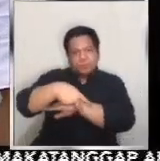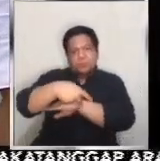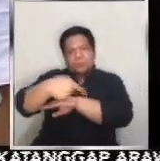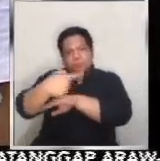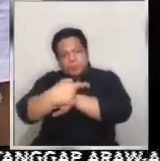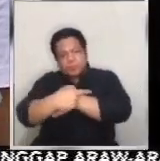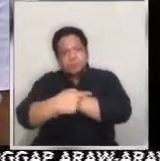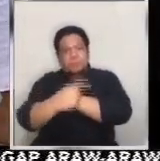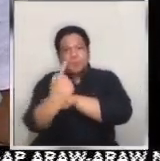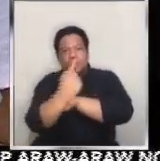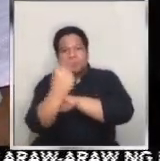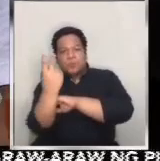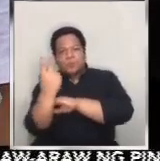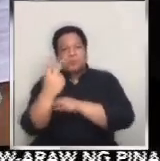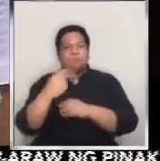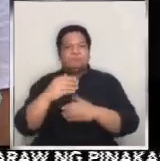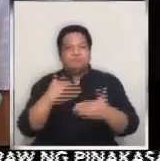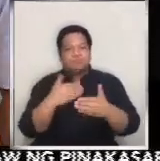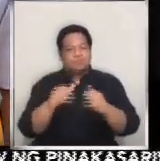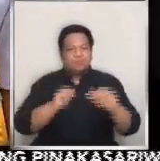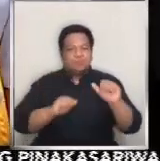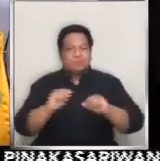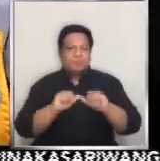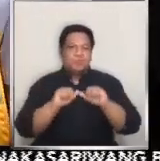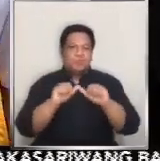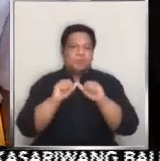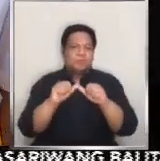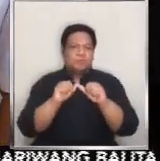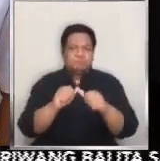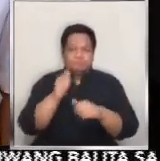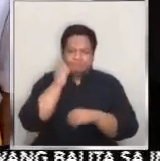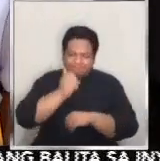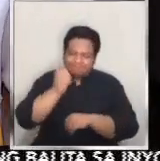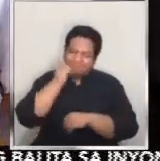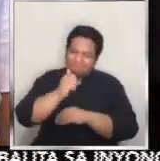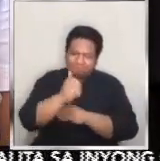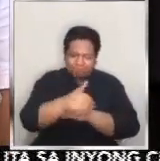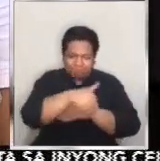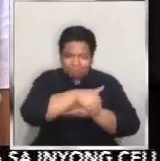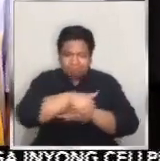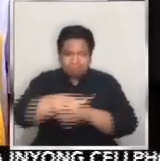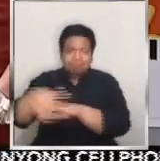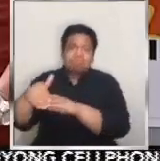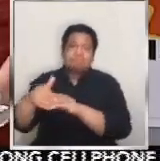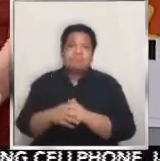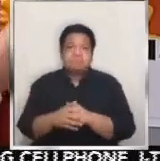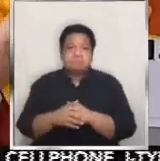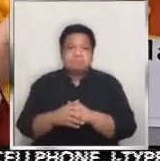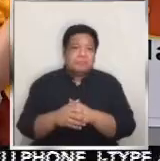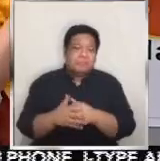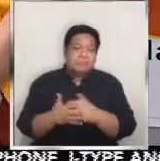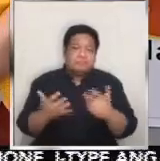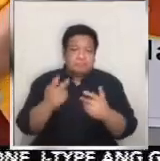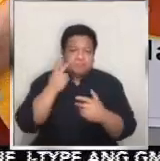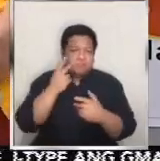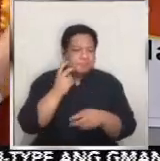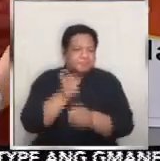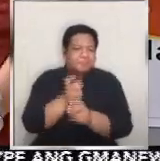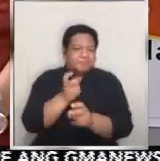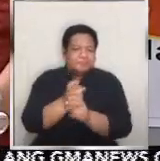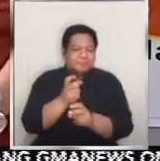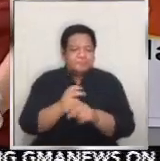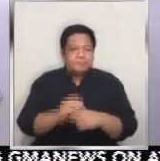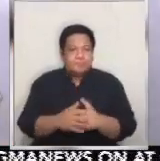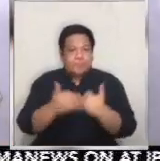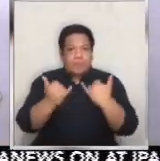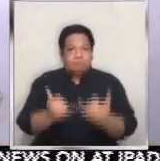clowns. Minsan everyday yun, biruin mo. Kaya ang hirap. Nabago ng gusto ang buhay ni Ate